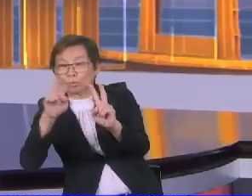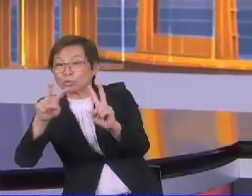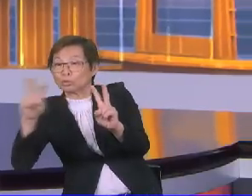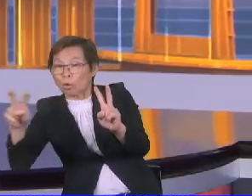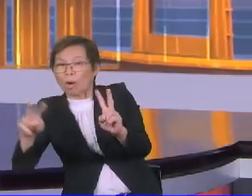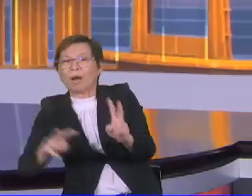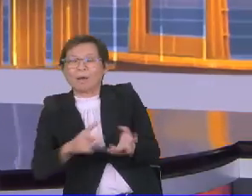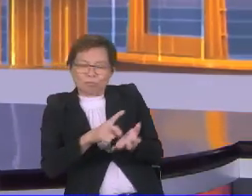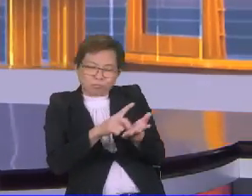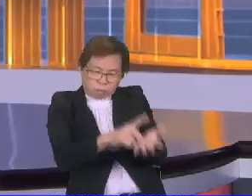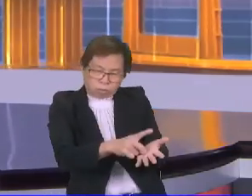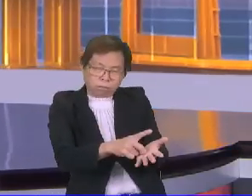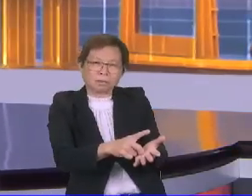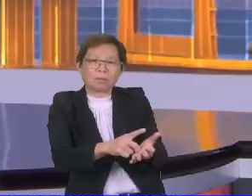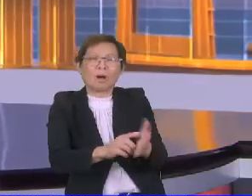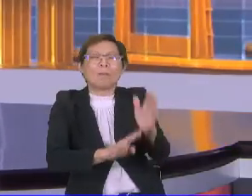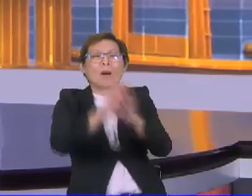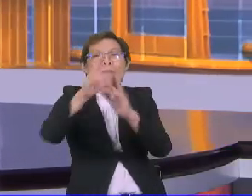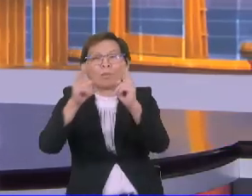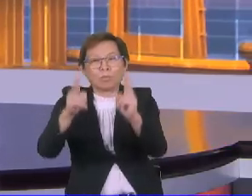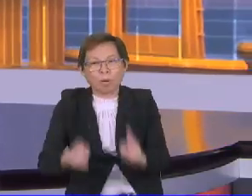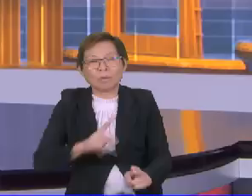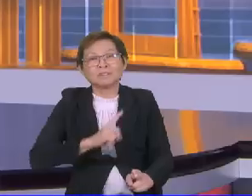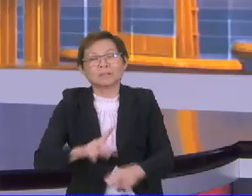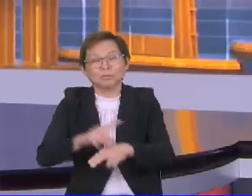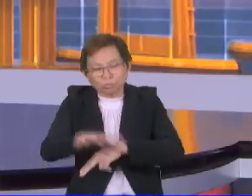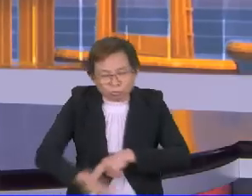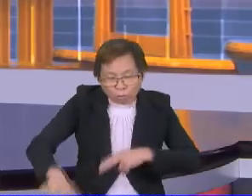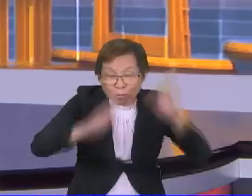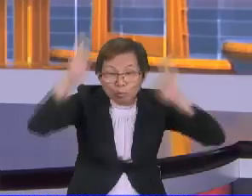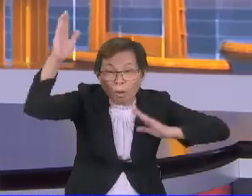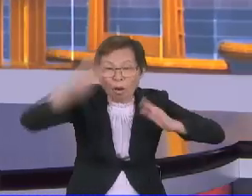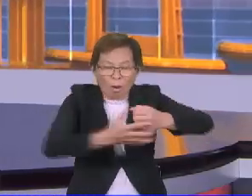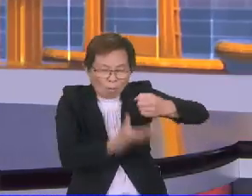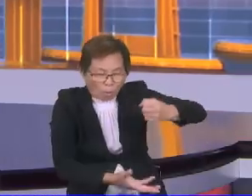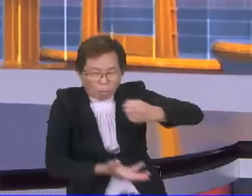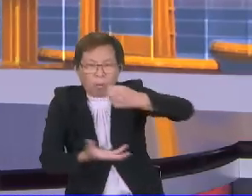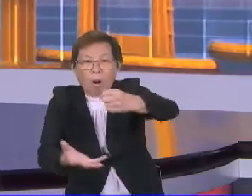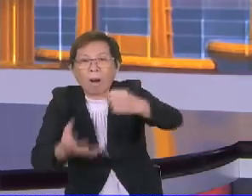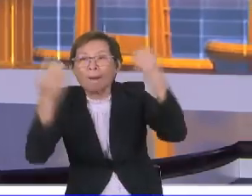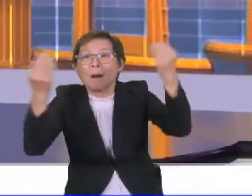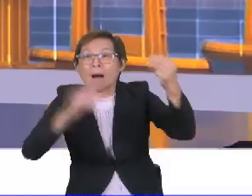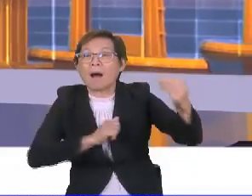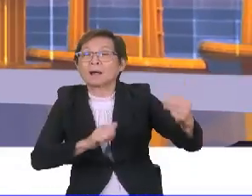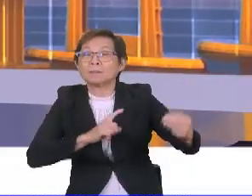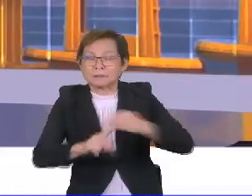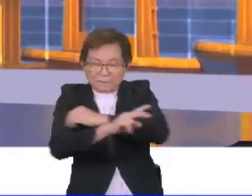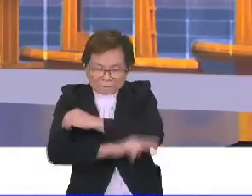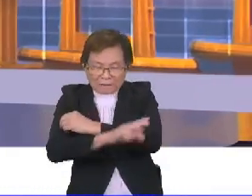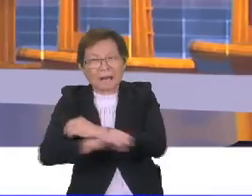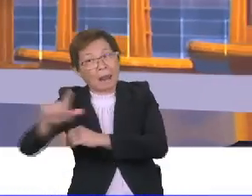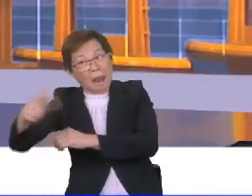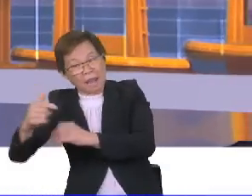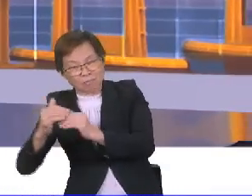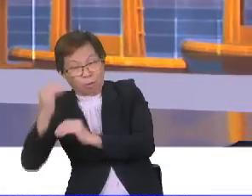amal jariyah dan pembangunan Ummah di seluruh negara kepada majelis agama Islam Negeri mereka